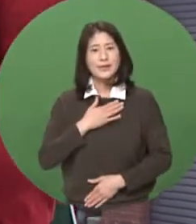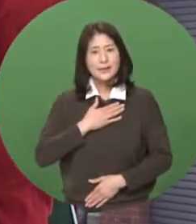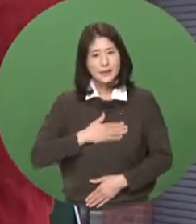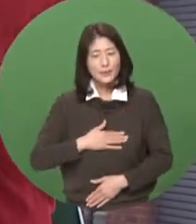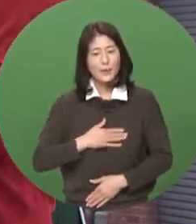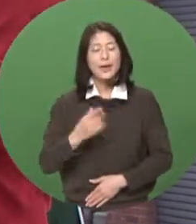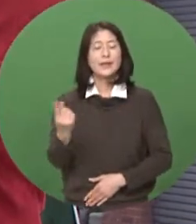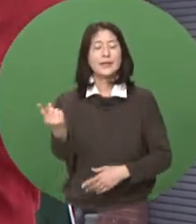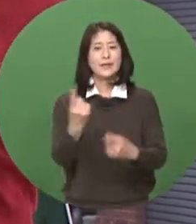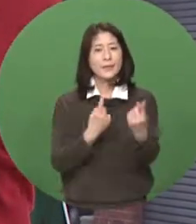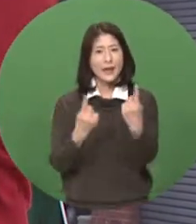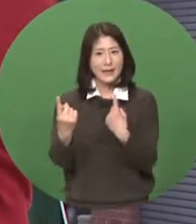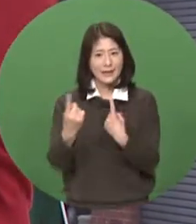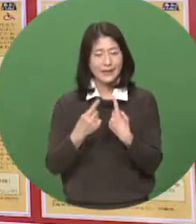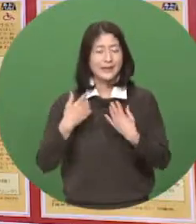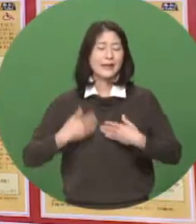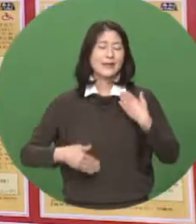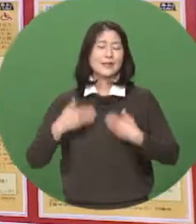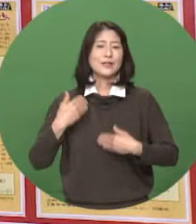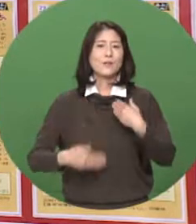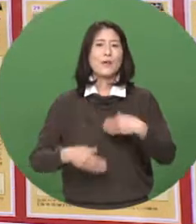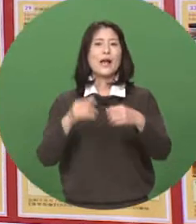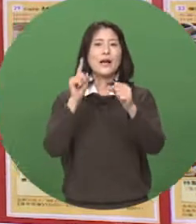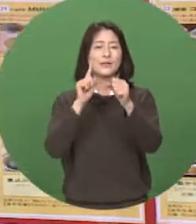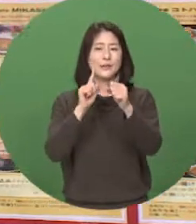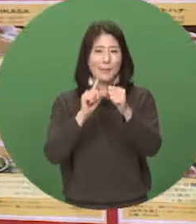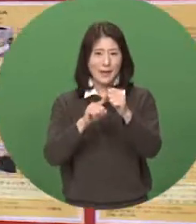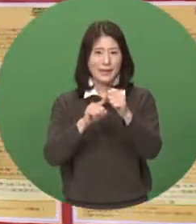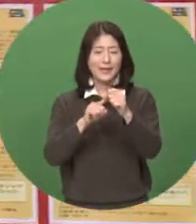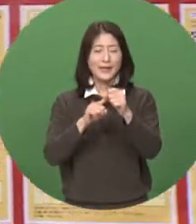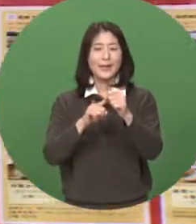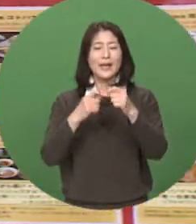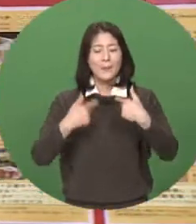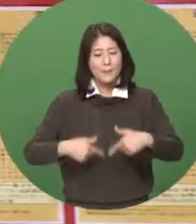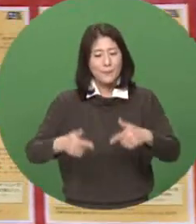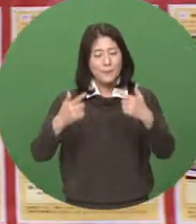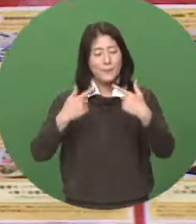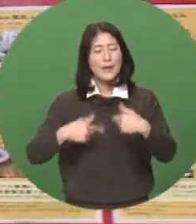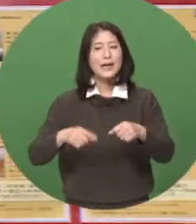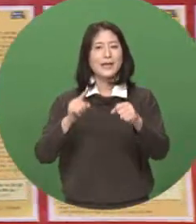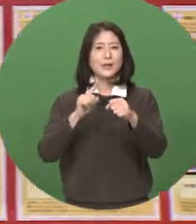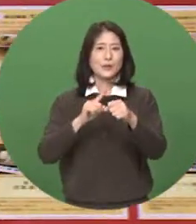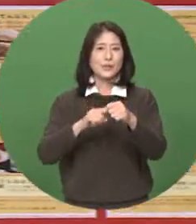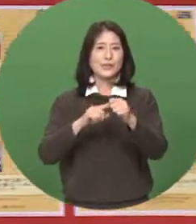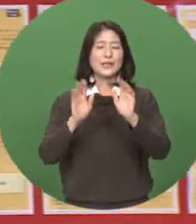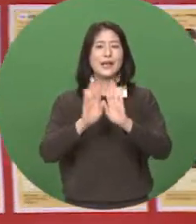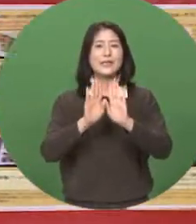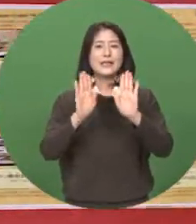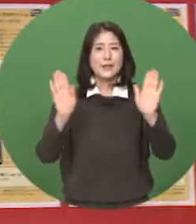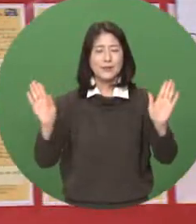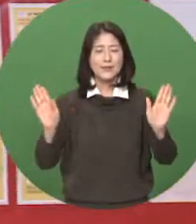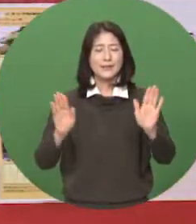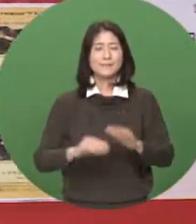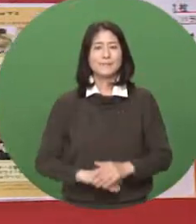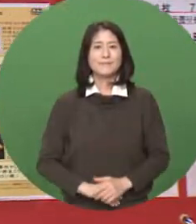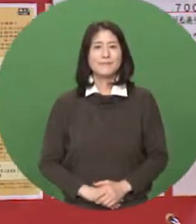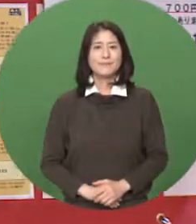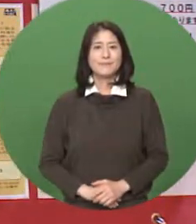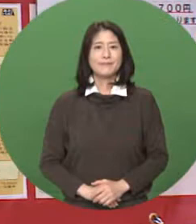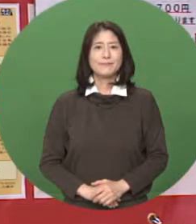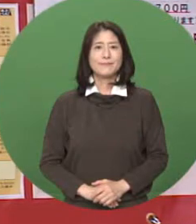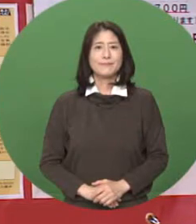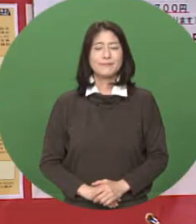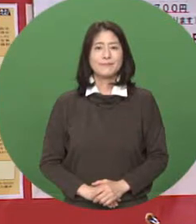周辺各地の人に知ってもらい、また巡って楽しんでもらうことを目的に毎年開催されているものです